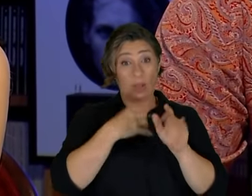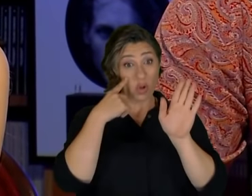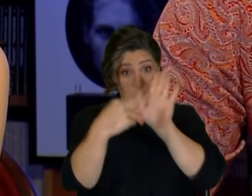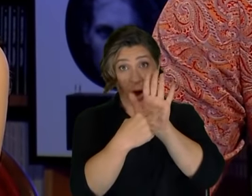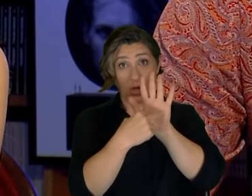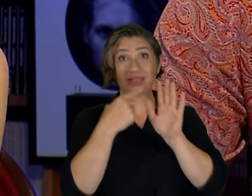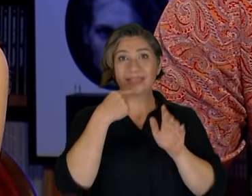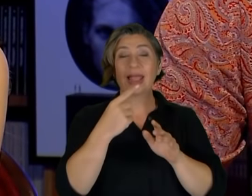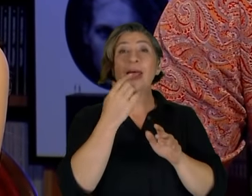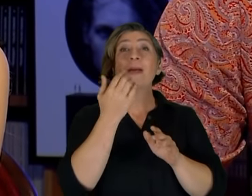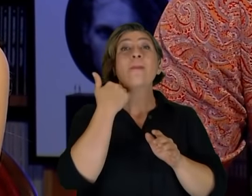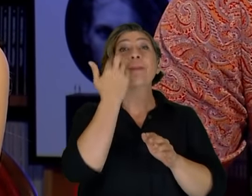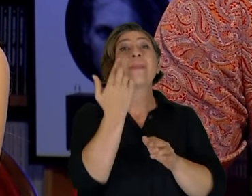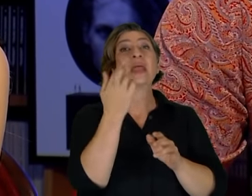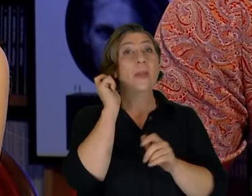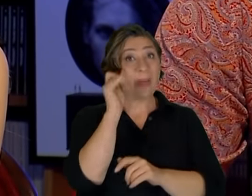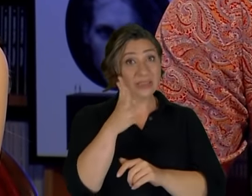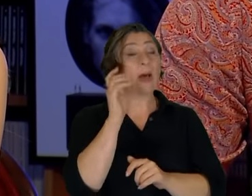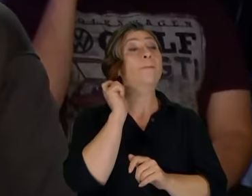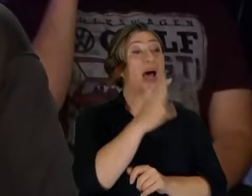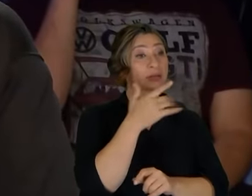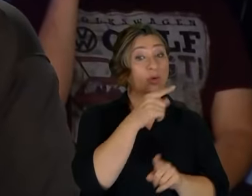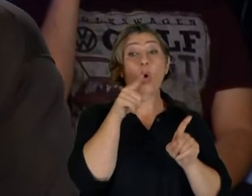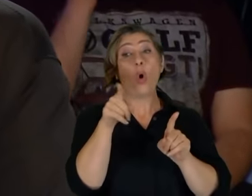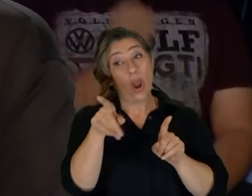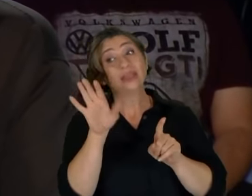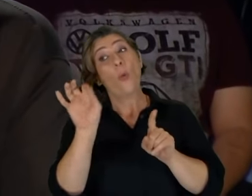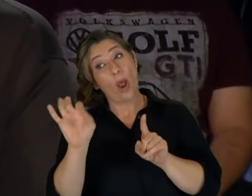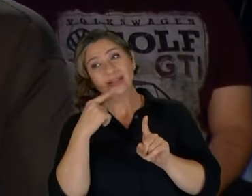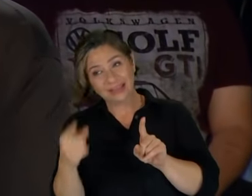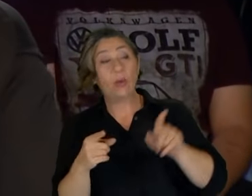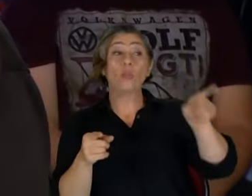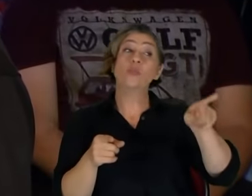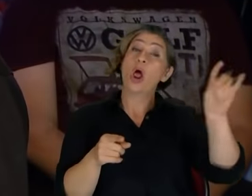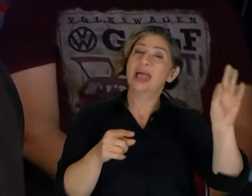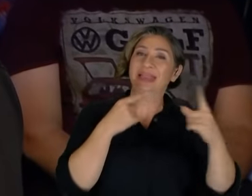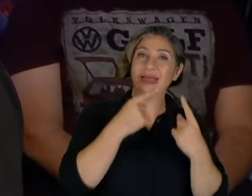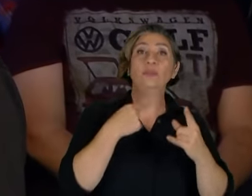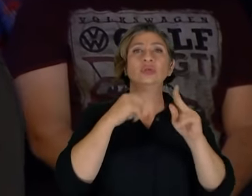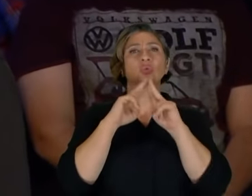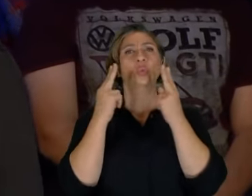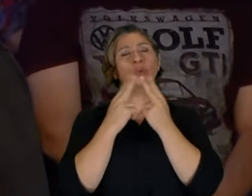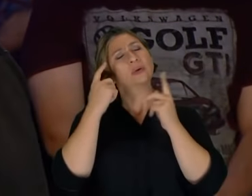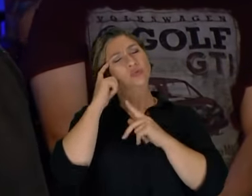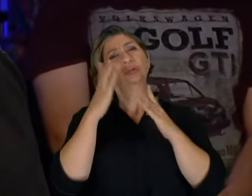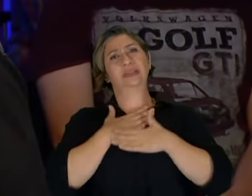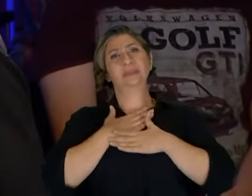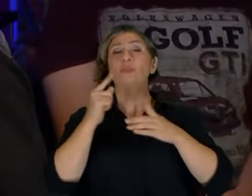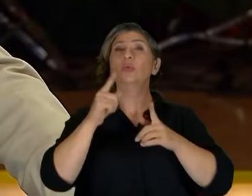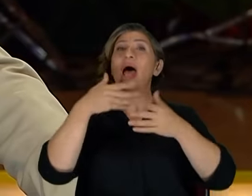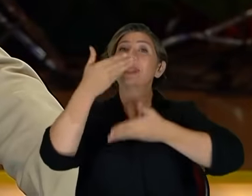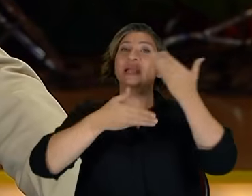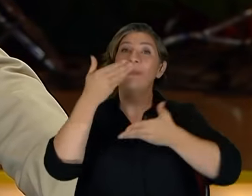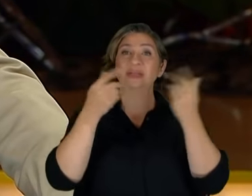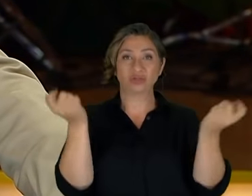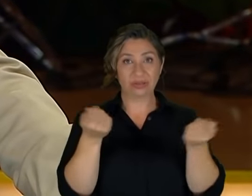istedik. Peynir pahalıysa pahalı dedik. O öyleyse böyle dedik. Şu şöyleyse şöyle dedik. Bu bizim dünya görüşümüzdü. Bunu anlatmaya